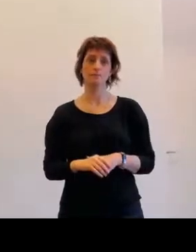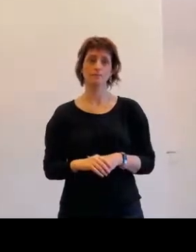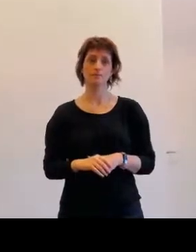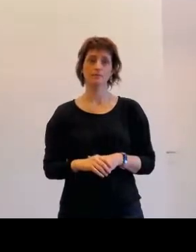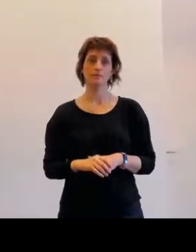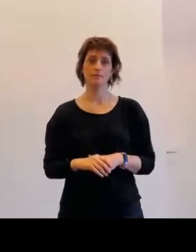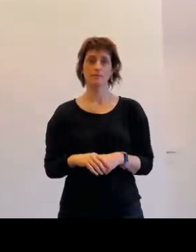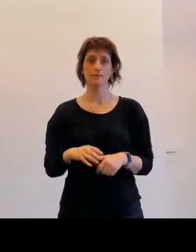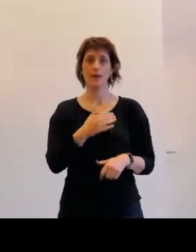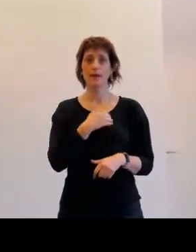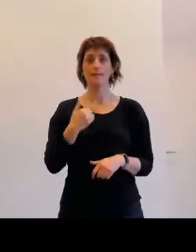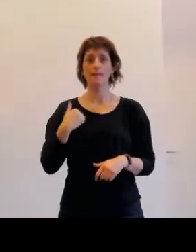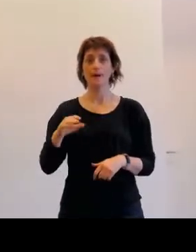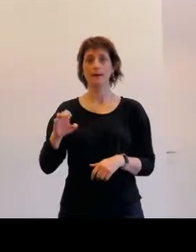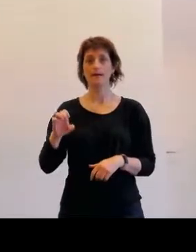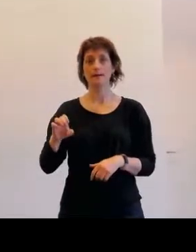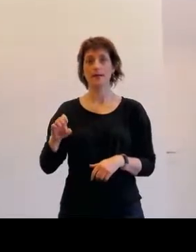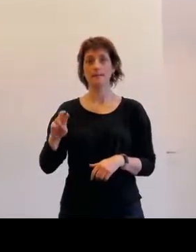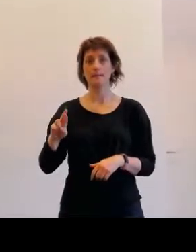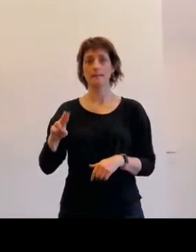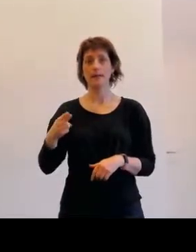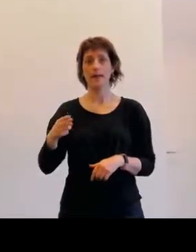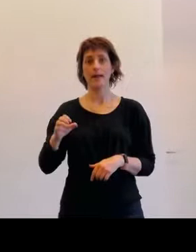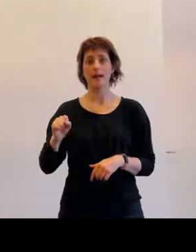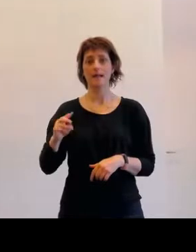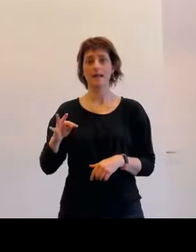Véronique Ernest. Présente.